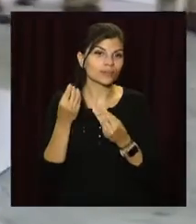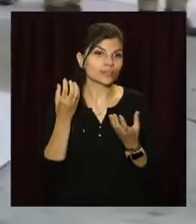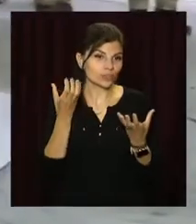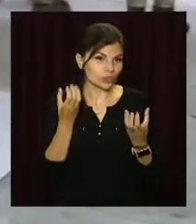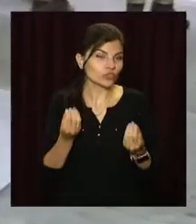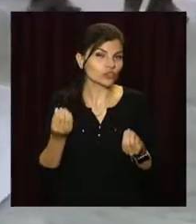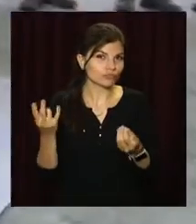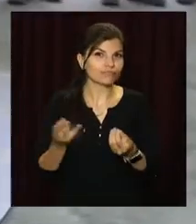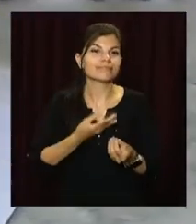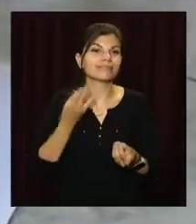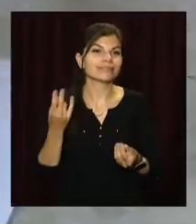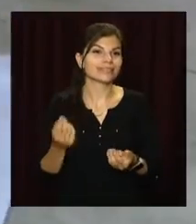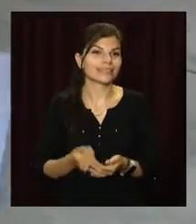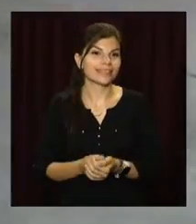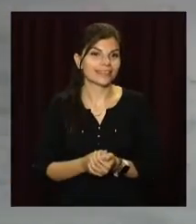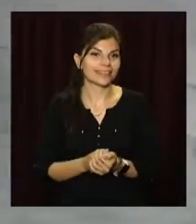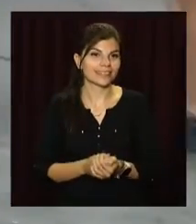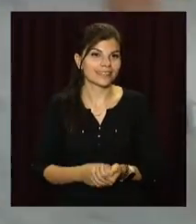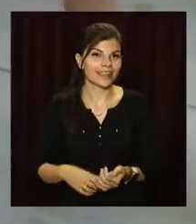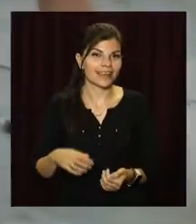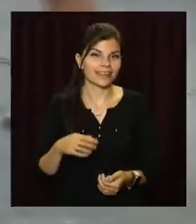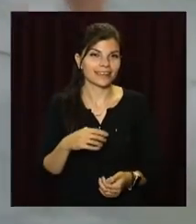Вірне серце!